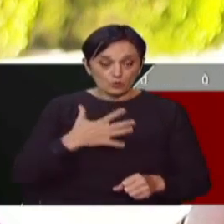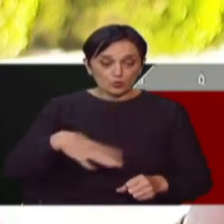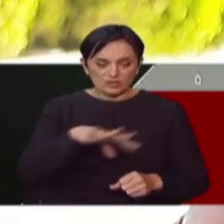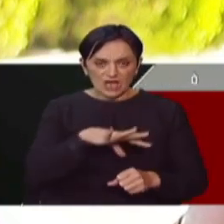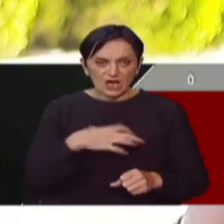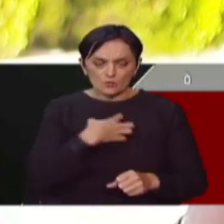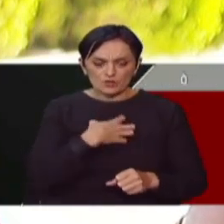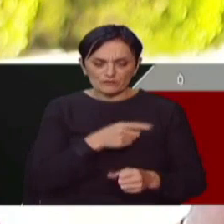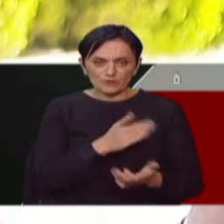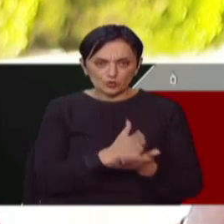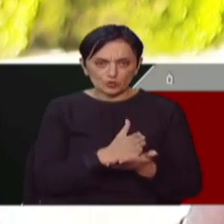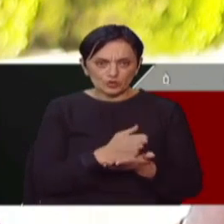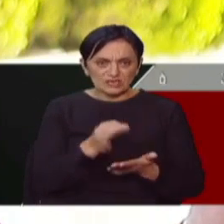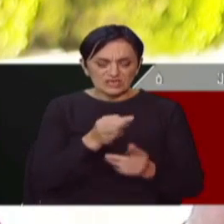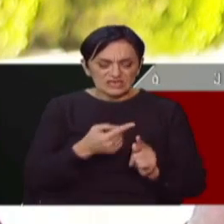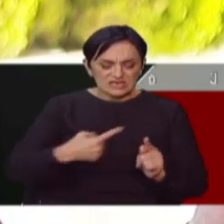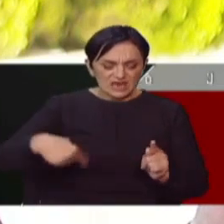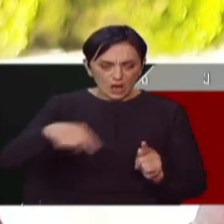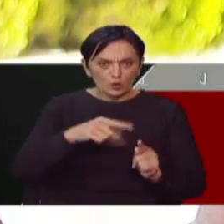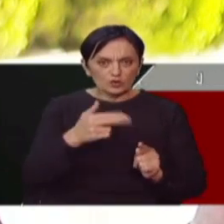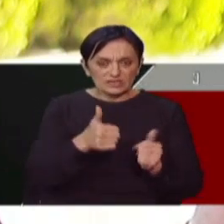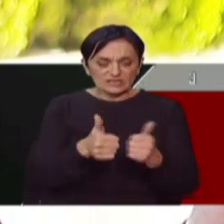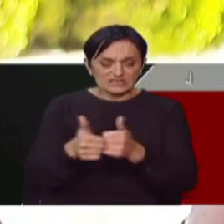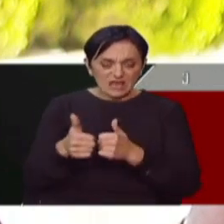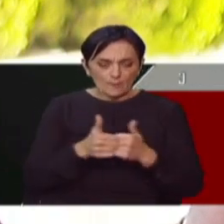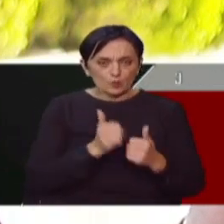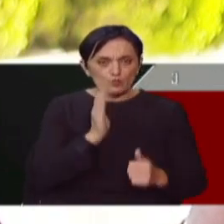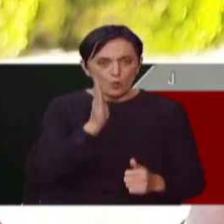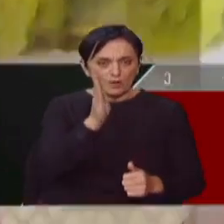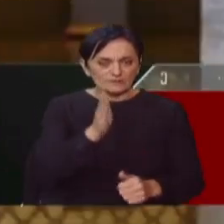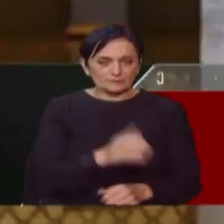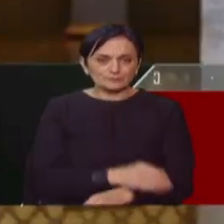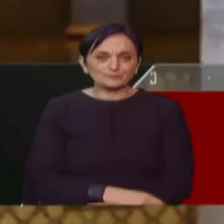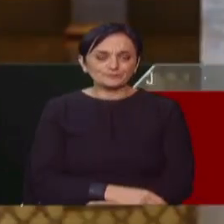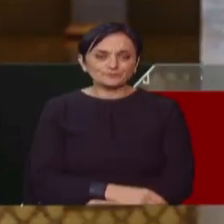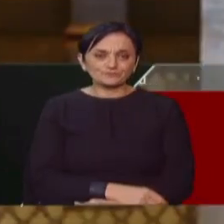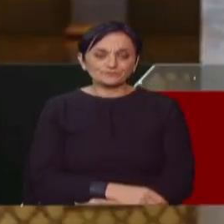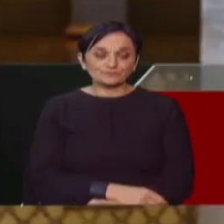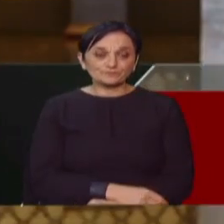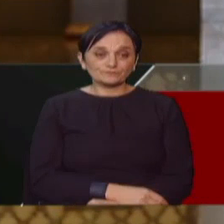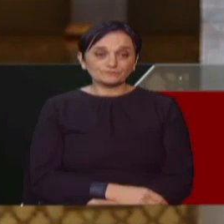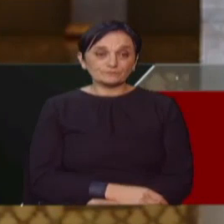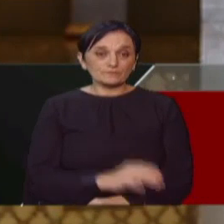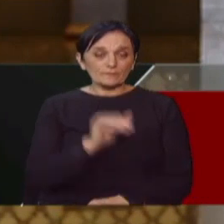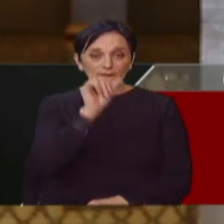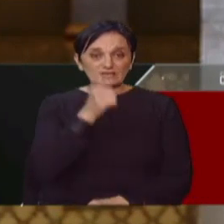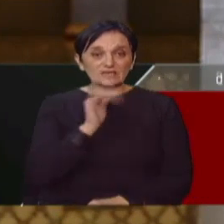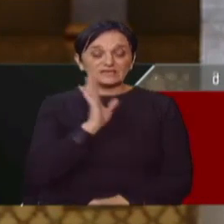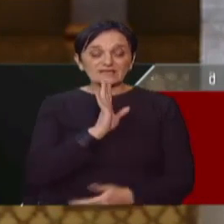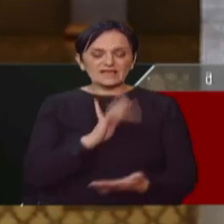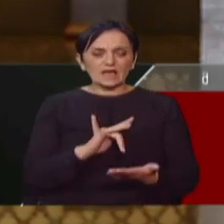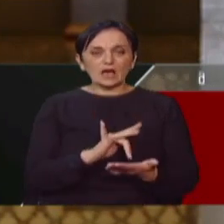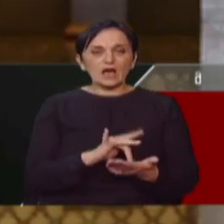ძალიან მნიშვნელოვანია მთელი რეგიონისა და მთელი სამეზობლოს მომავლისთვის. საბერძნეთის